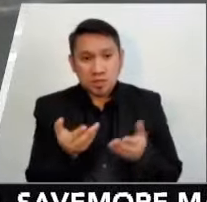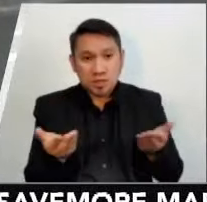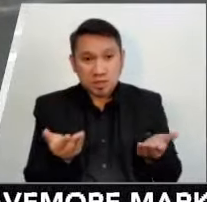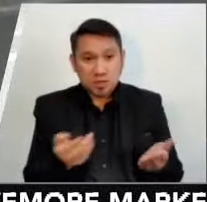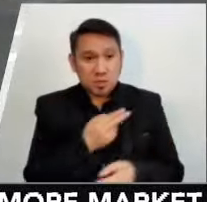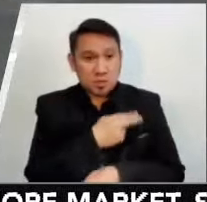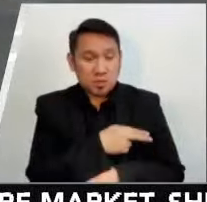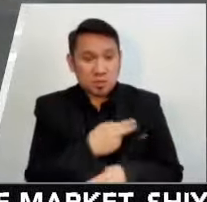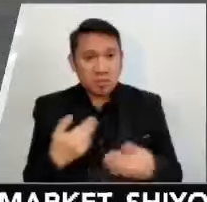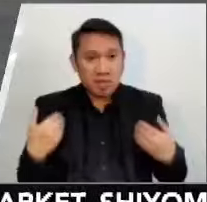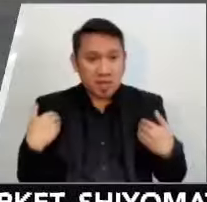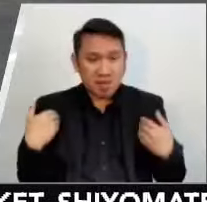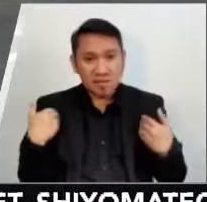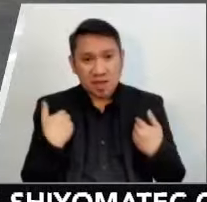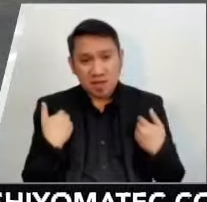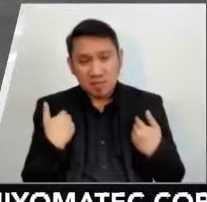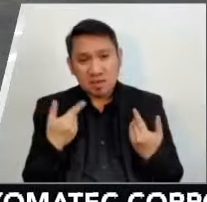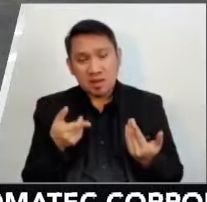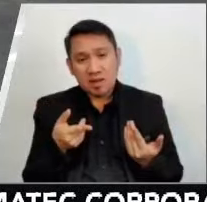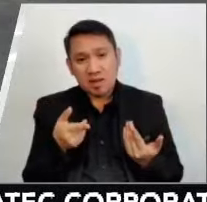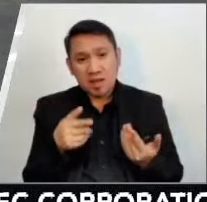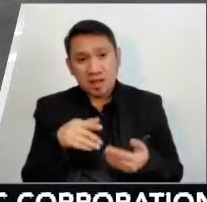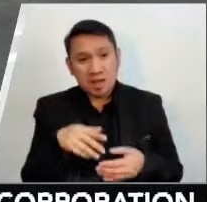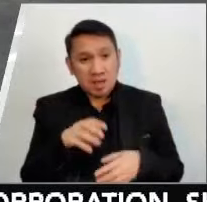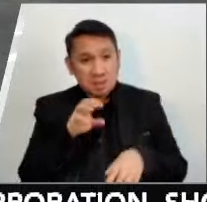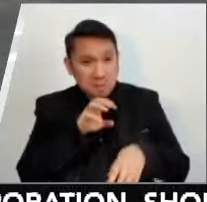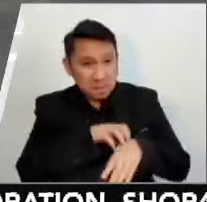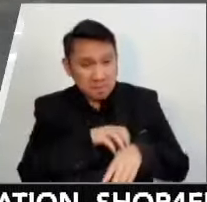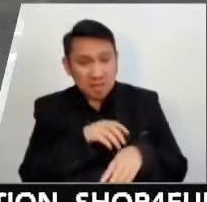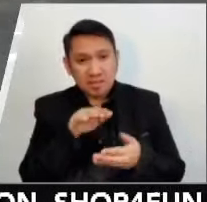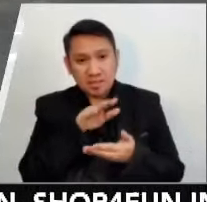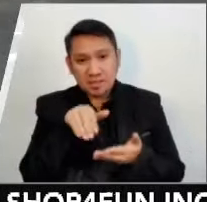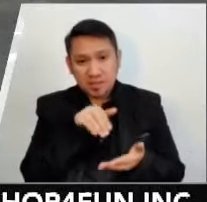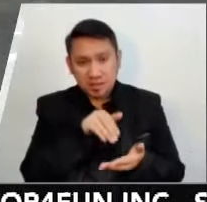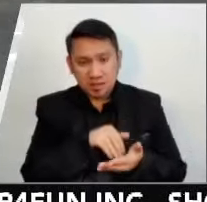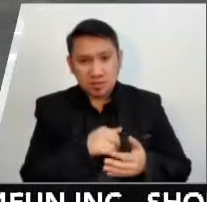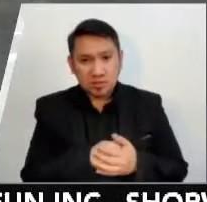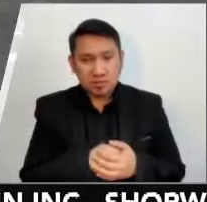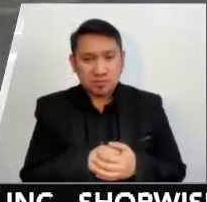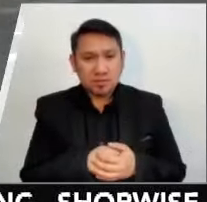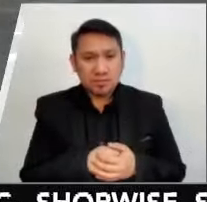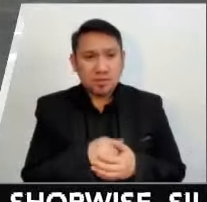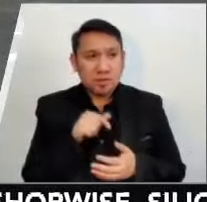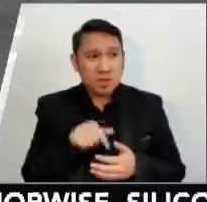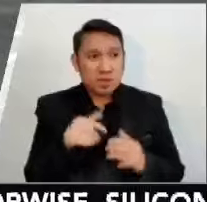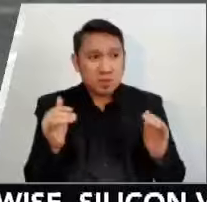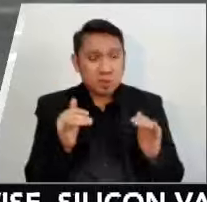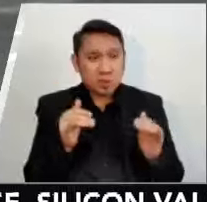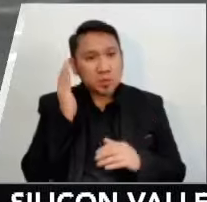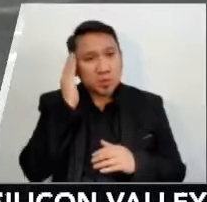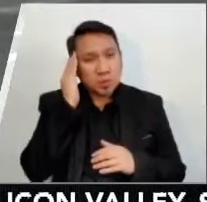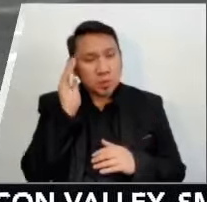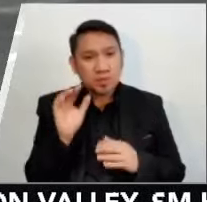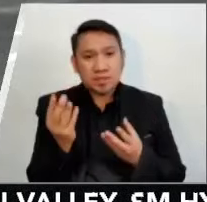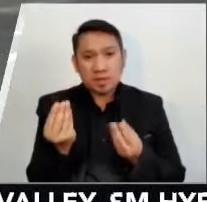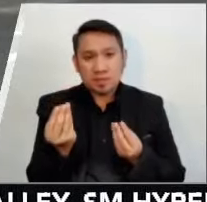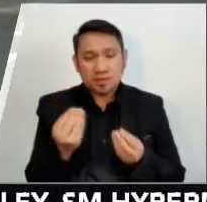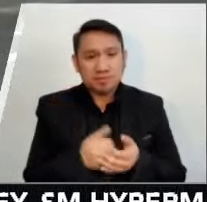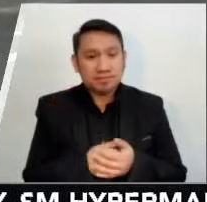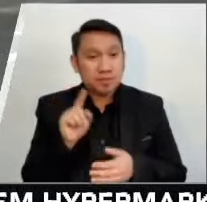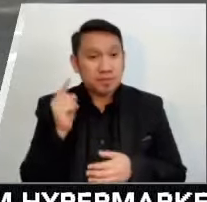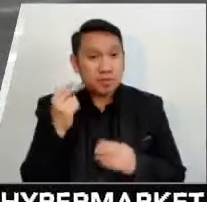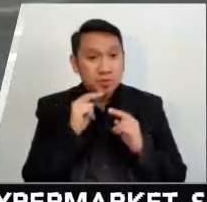bite center sa mga LGU at magkakaroon din sila ng pulong dito sa mga animal bite center na ito para alamin yung kanilang kalagayan. Itong unang balita mula rito sa